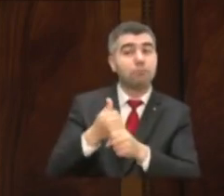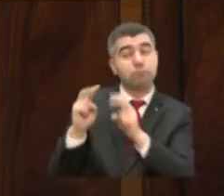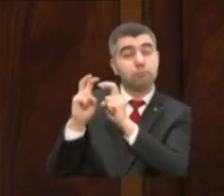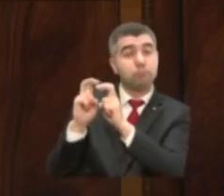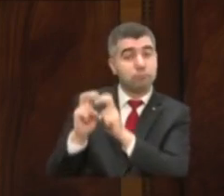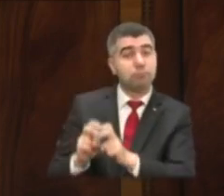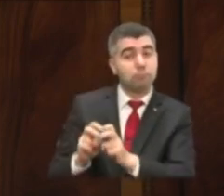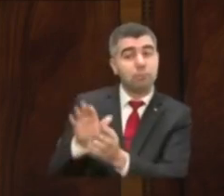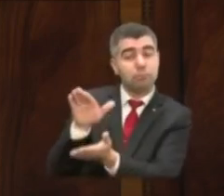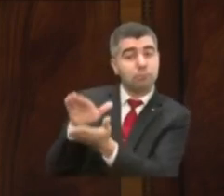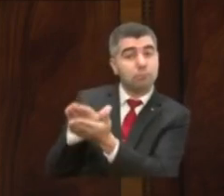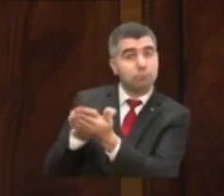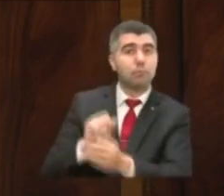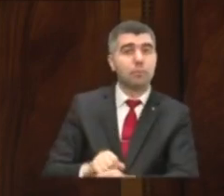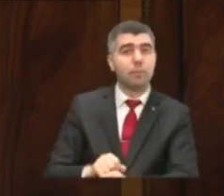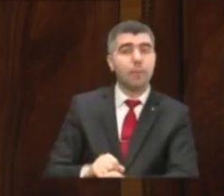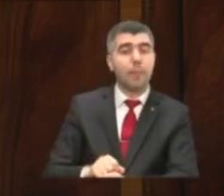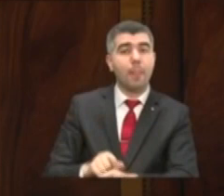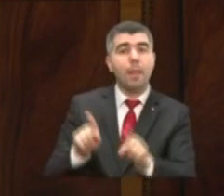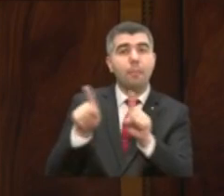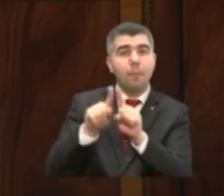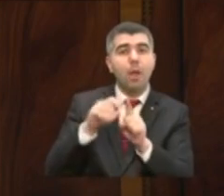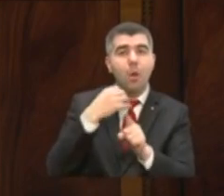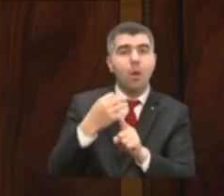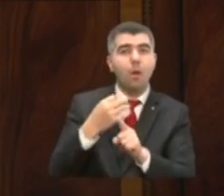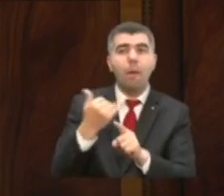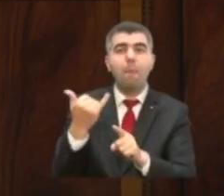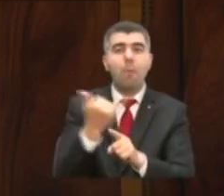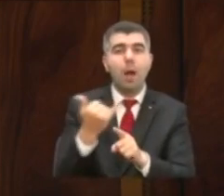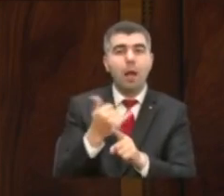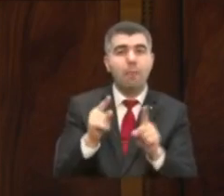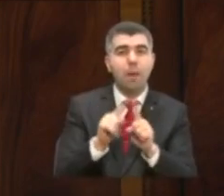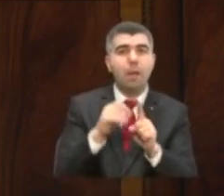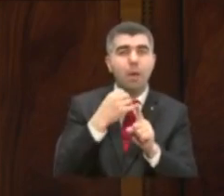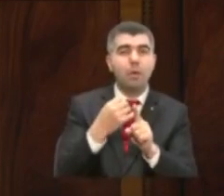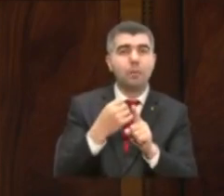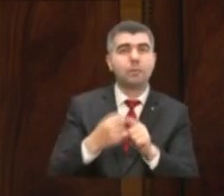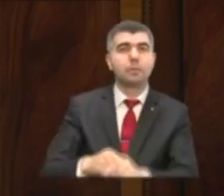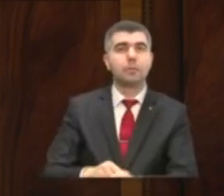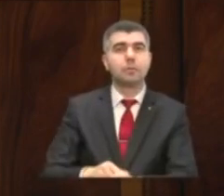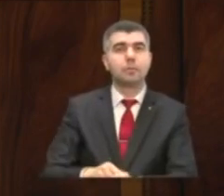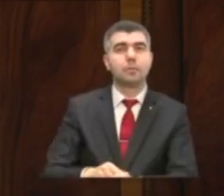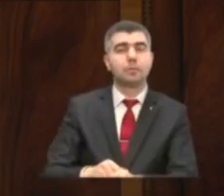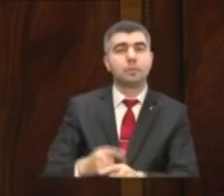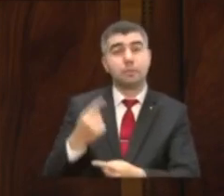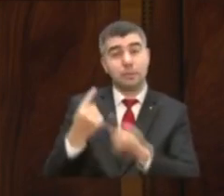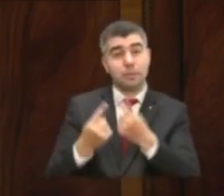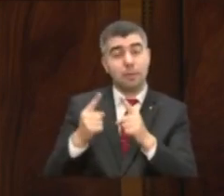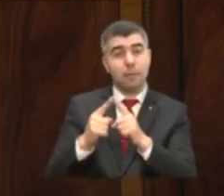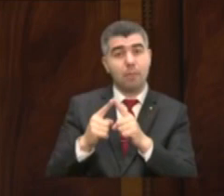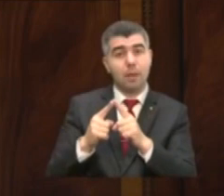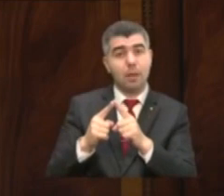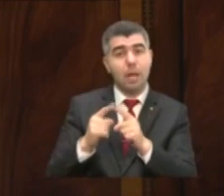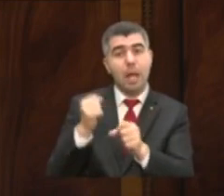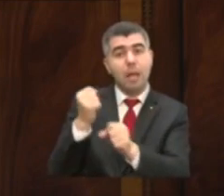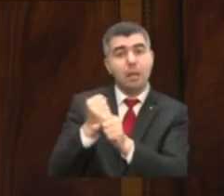وخصوصا في نقاط الدروة، لأن هذه نقطة الدروة هي المهمة. أجل نقطة الدروة عندما كيزيد العمل الصناعي